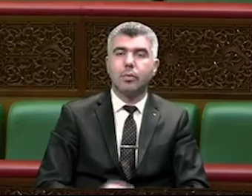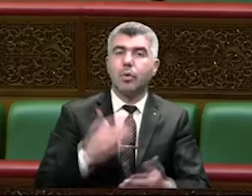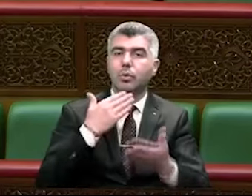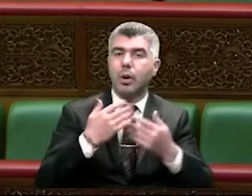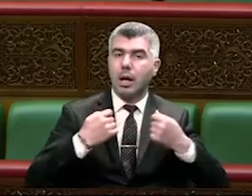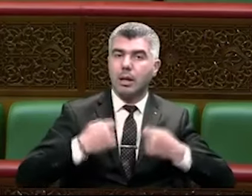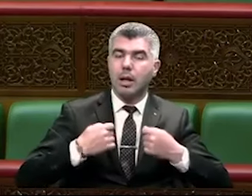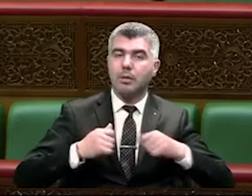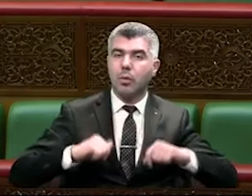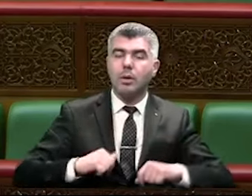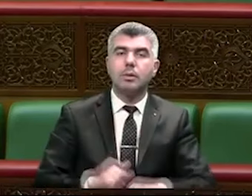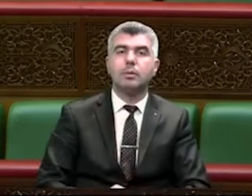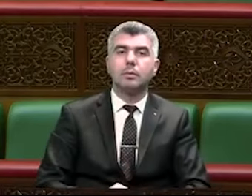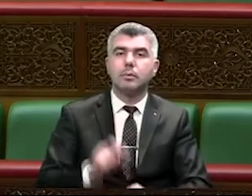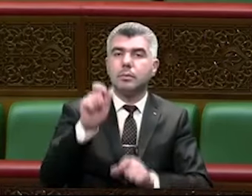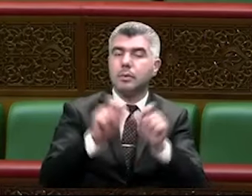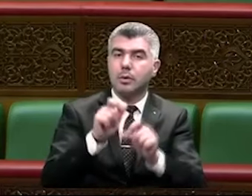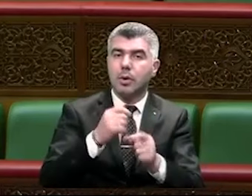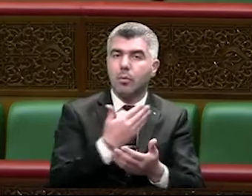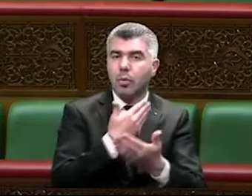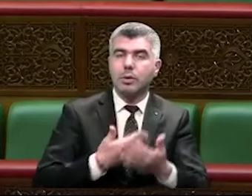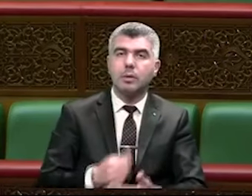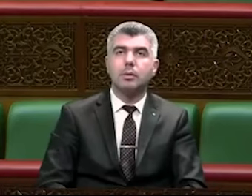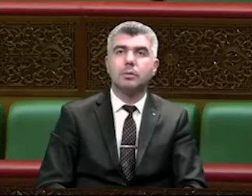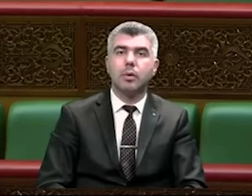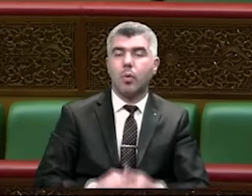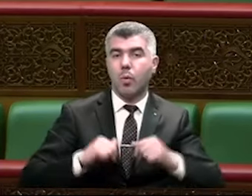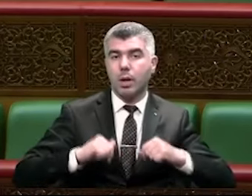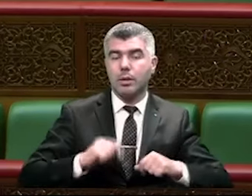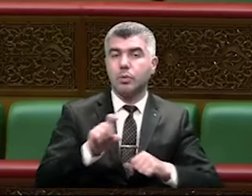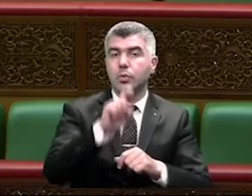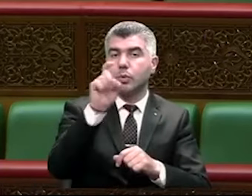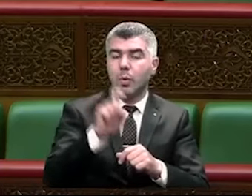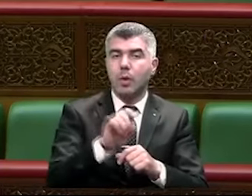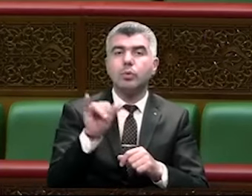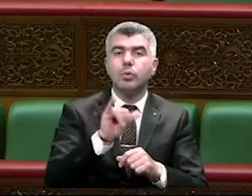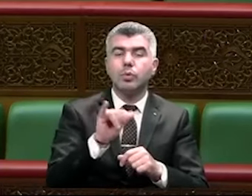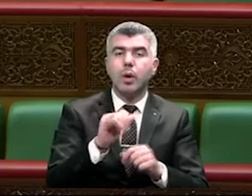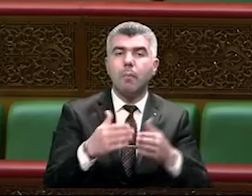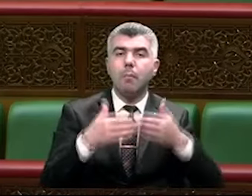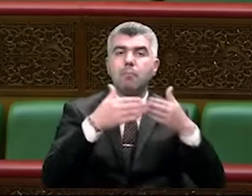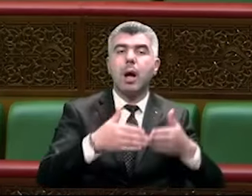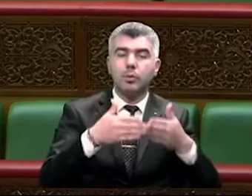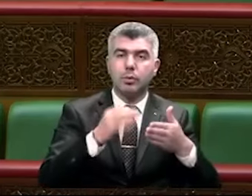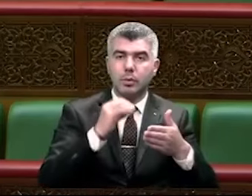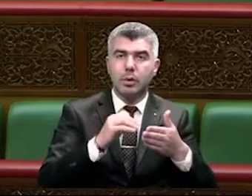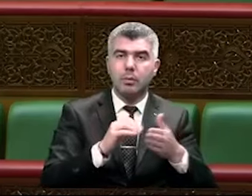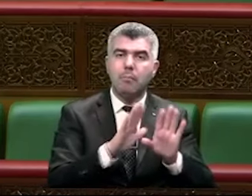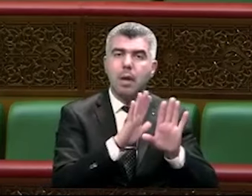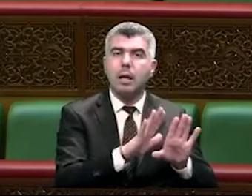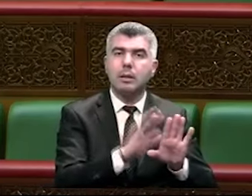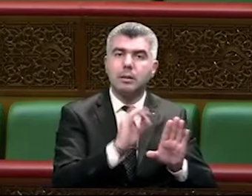سيد الرئيس ساده الوزراء اخواني اخواتي المستشارين السييد الوزير نسائلكم عن مال بواخر شركه جرف الرمال المتروكه